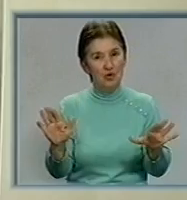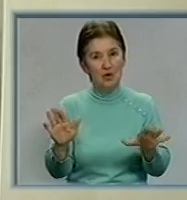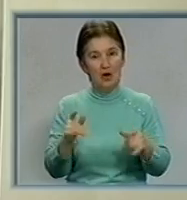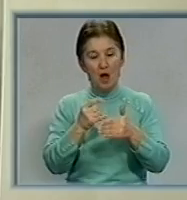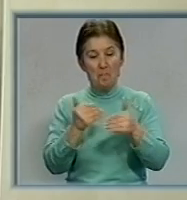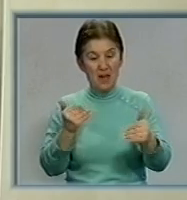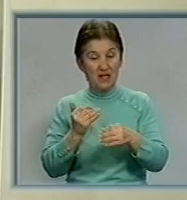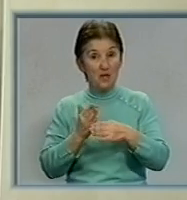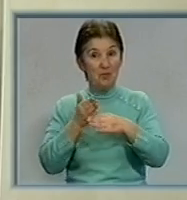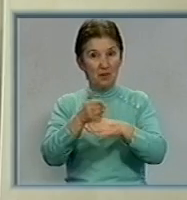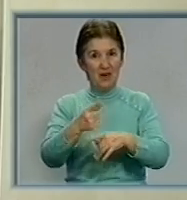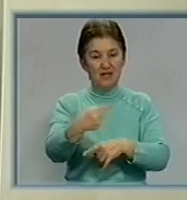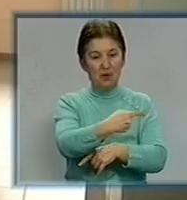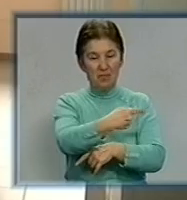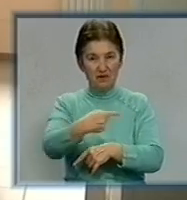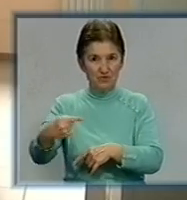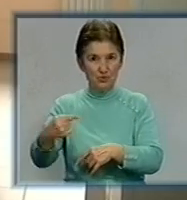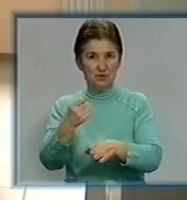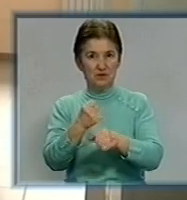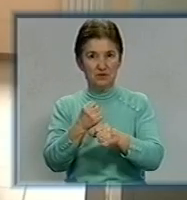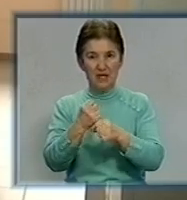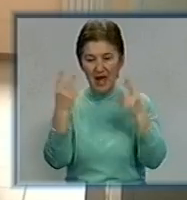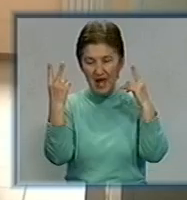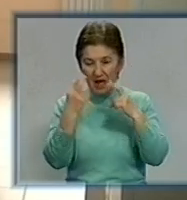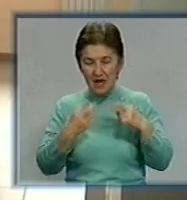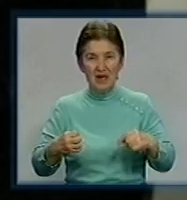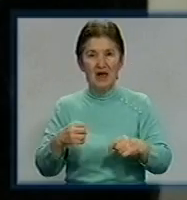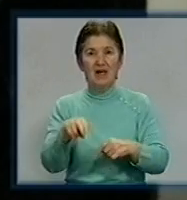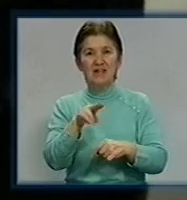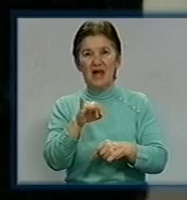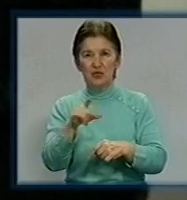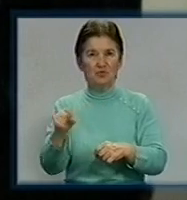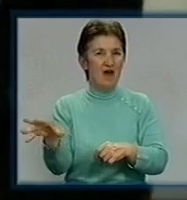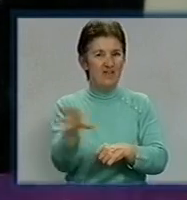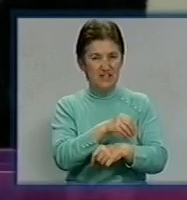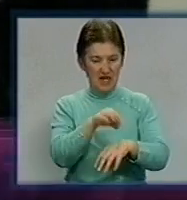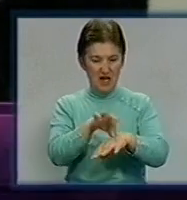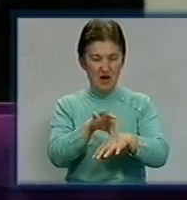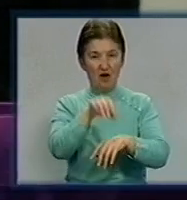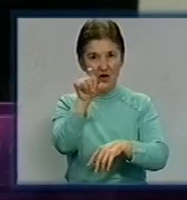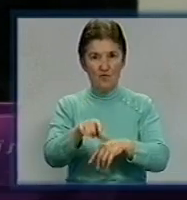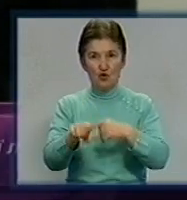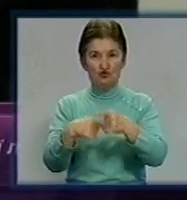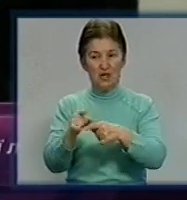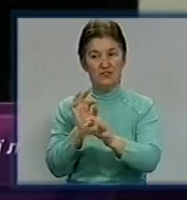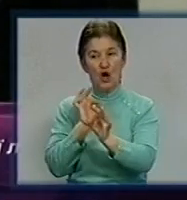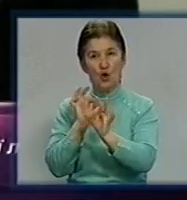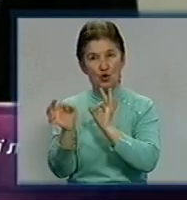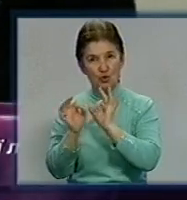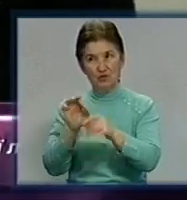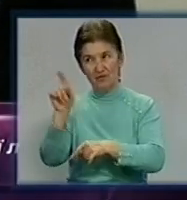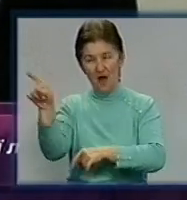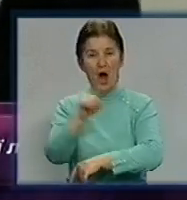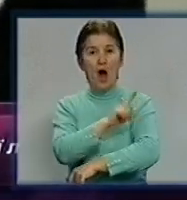приймальним відділенням на першому поверсі облаштують і діагностичний центр третього рівня. Всі хворі, які проходять через консультативну поліклініку, які